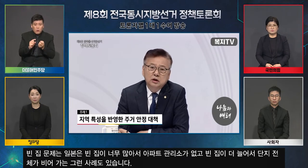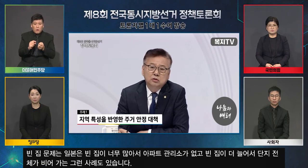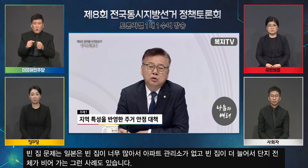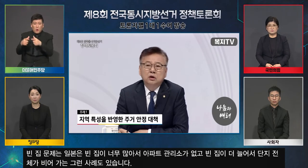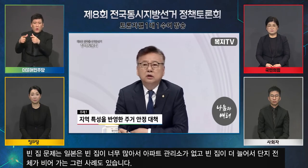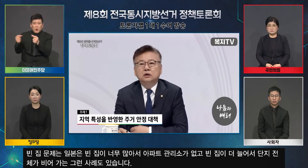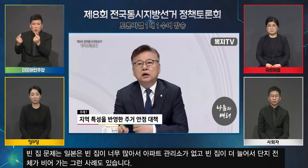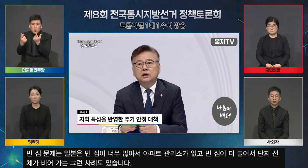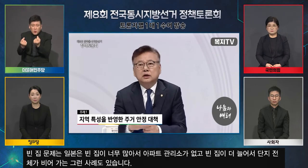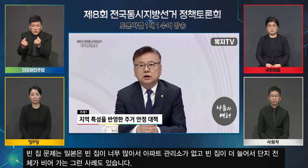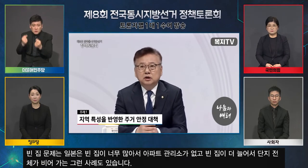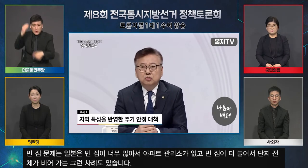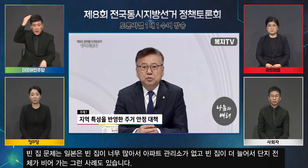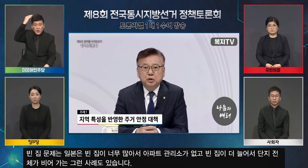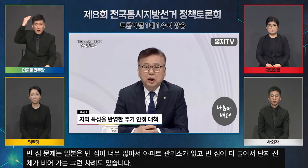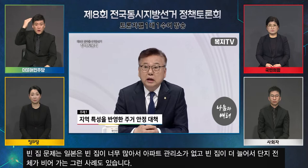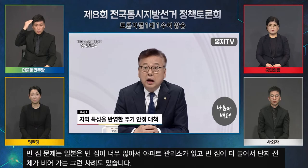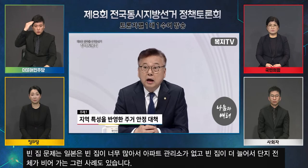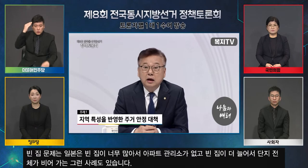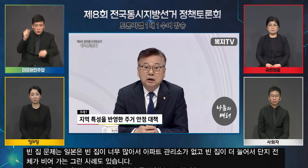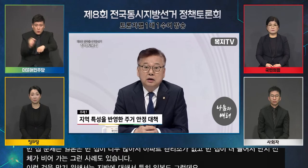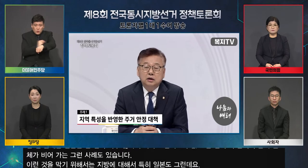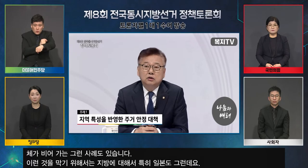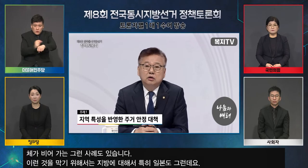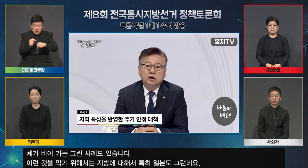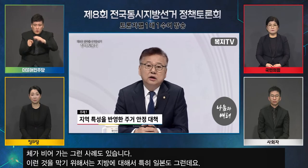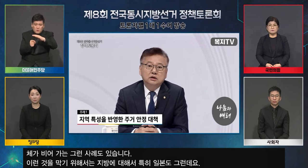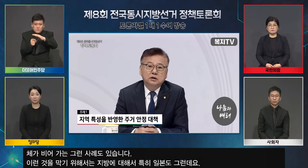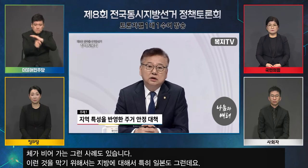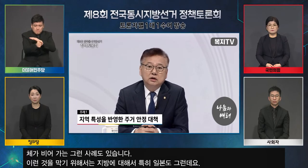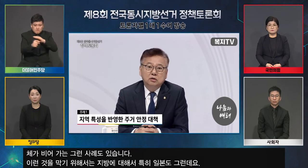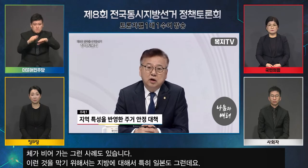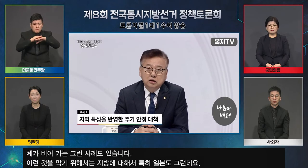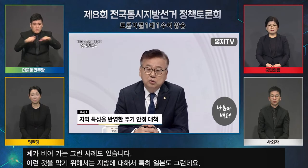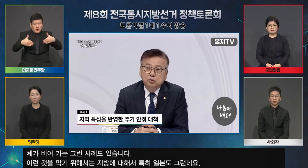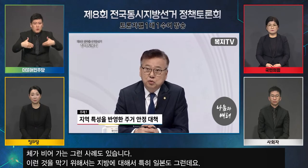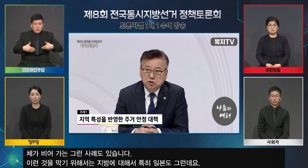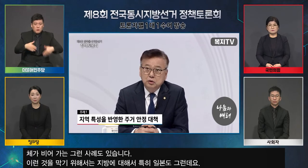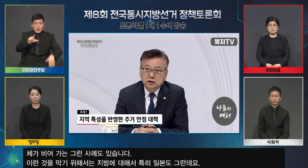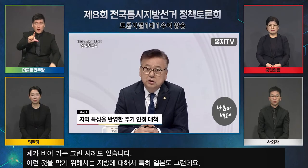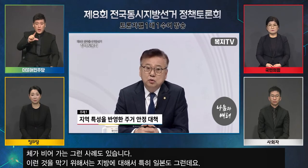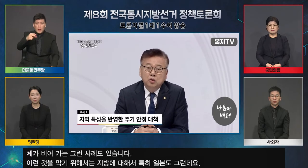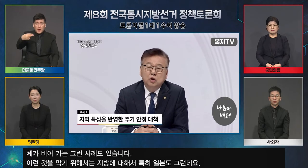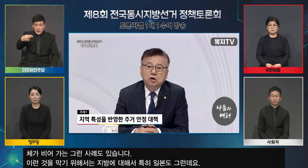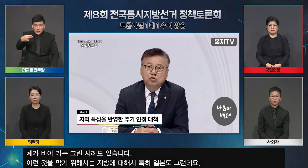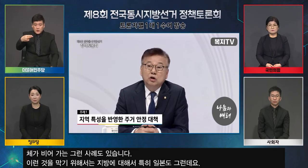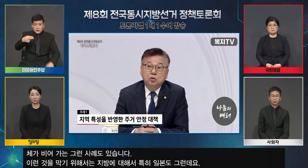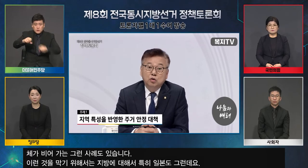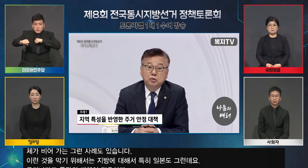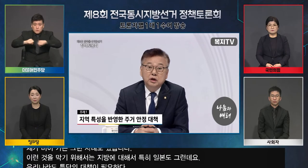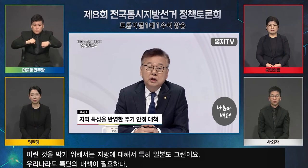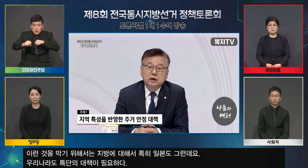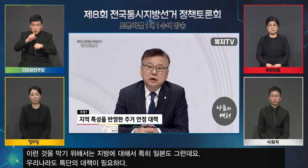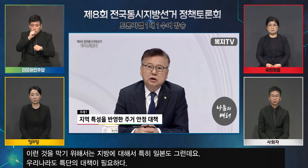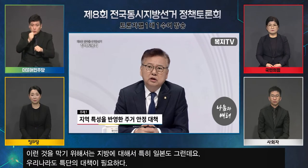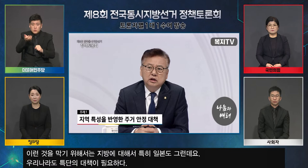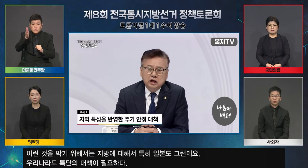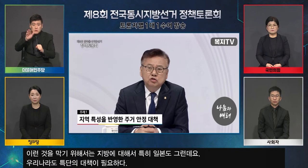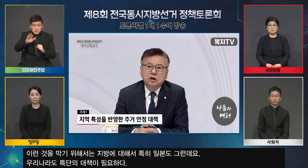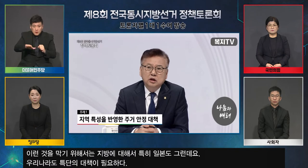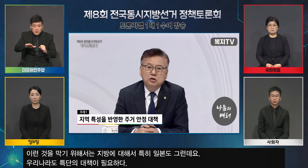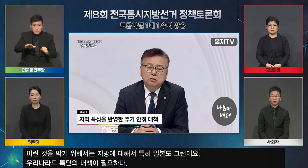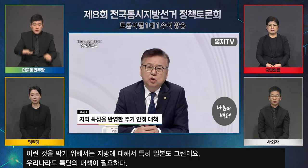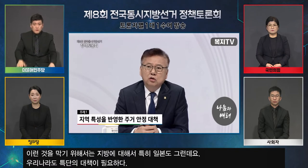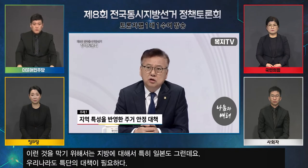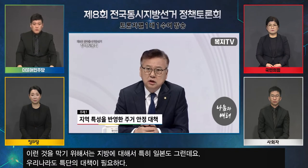그런데요. 우리나라도 특단의 대책이 좀 필요하다. 그래서 LH에서 하는 것도 좋지만 또 추가로 민간의